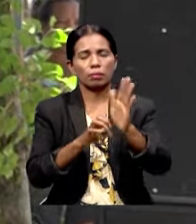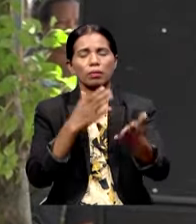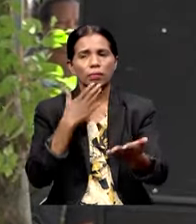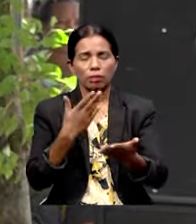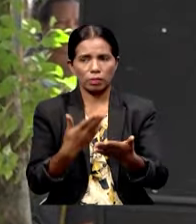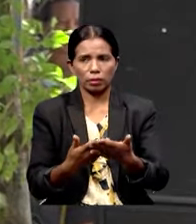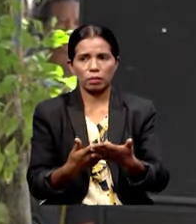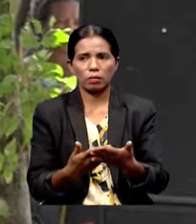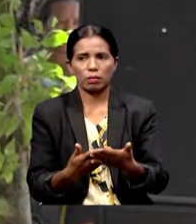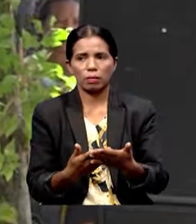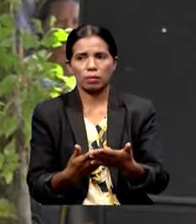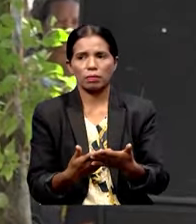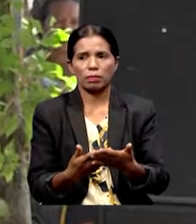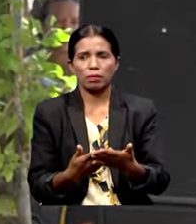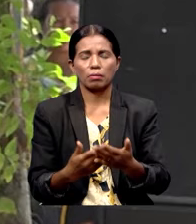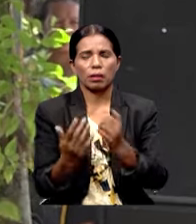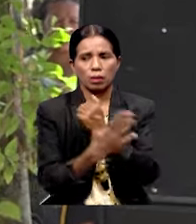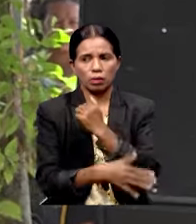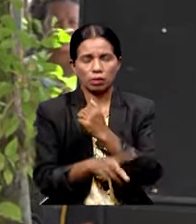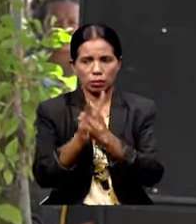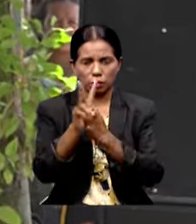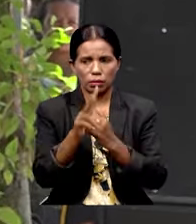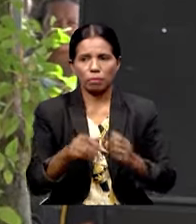intercambio pasang dua ni.